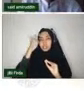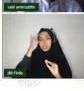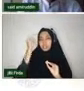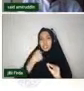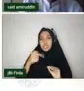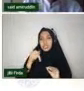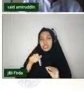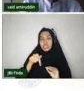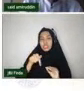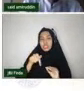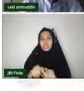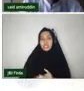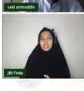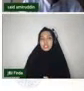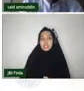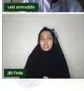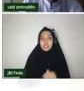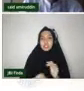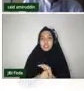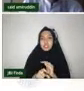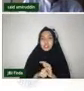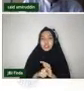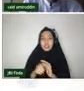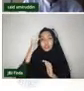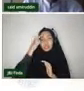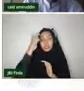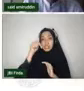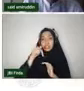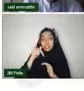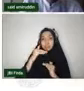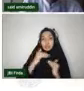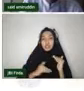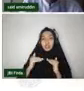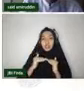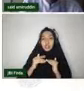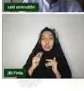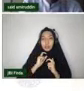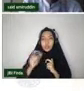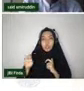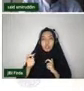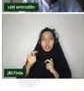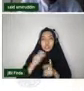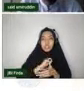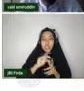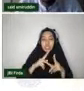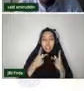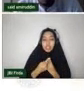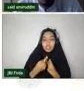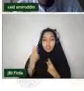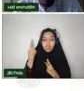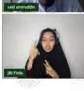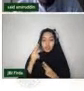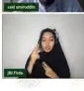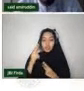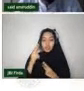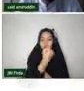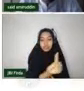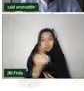kayak sepertinya. Yaitu di mana pembelajaran ini adalah menyesuaikan proses pembelajaran di kelas untuk memenuhi kebutuhan belajar itu setiap